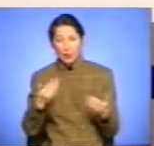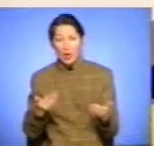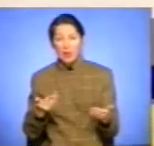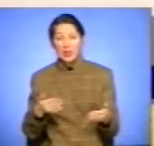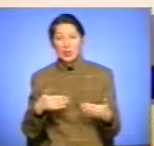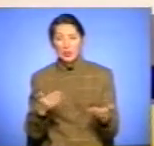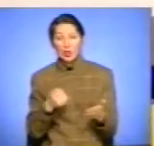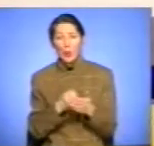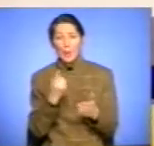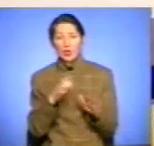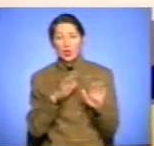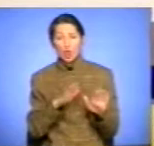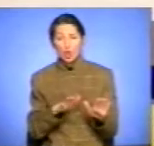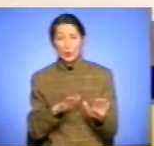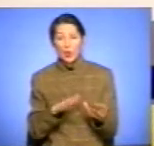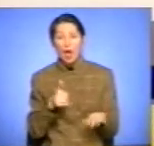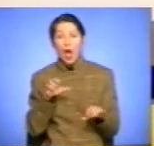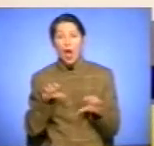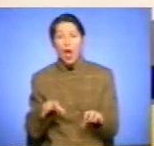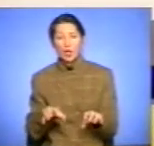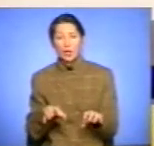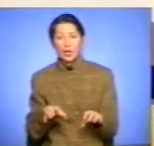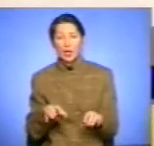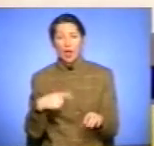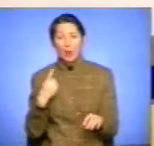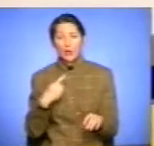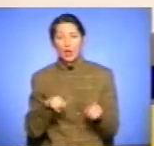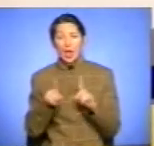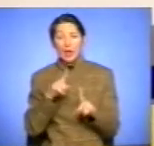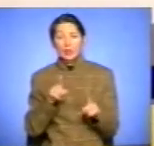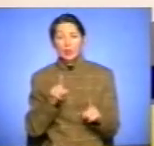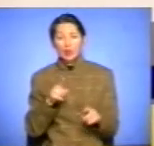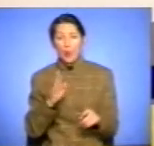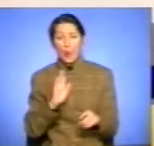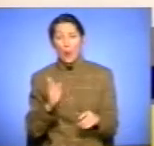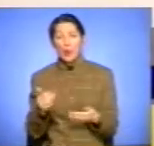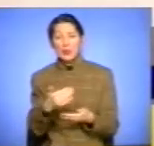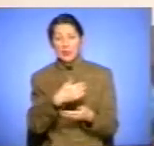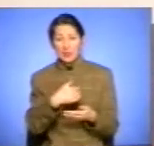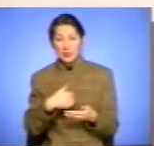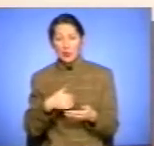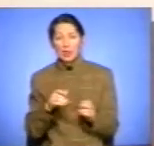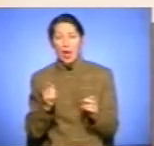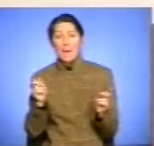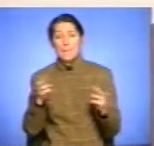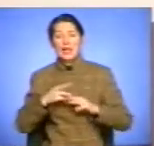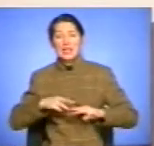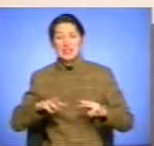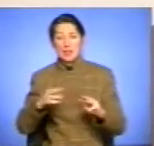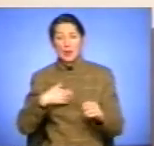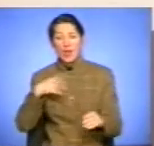першого заступника голови голови обласної ради про те щоби була зібрана призидея тому що ми вважаємо